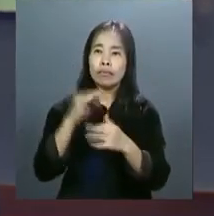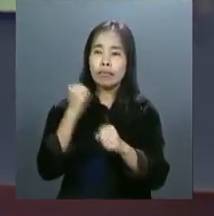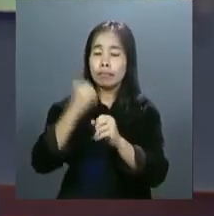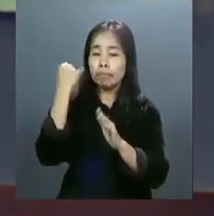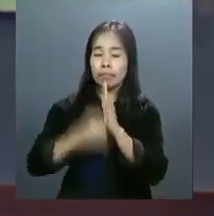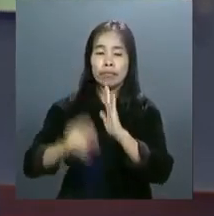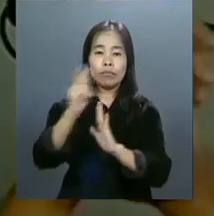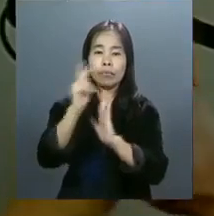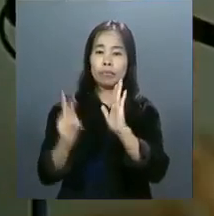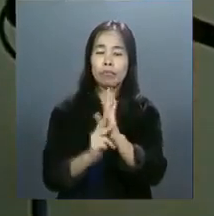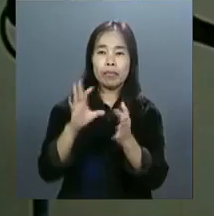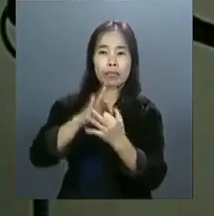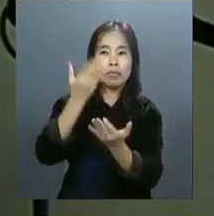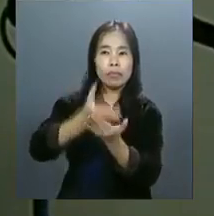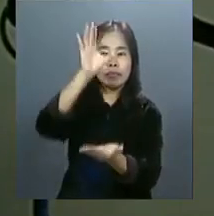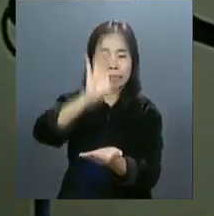งบประมาณค่ะ